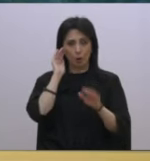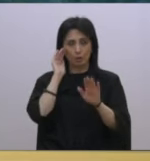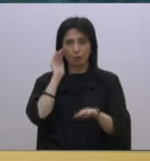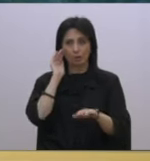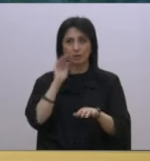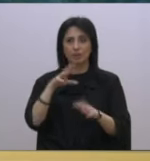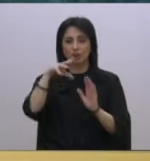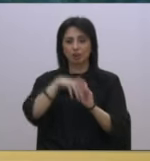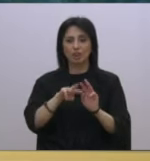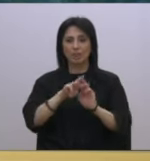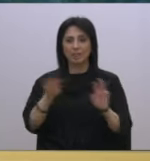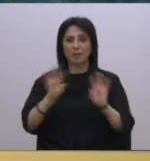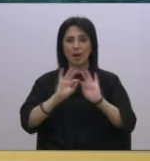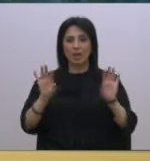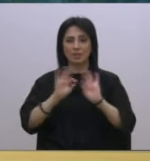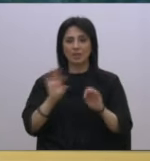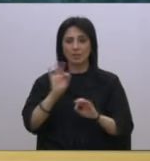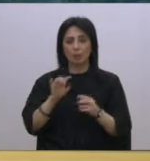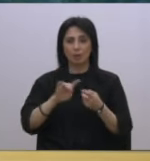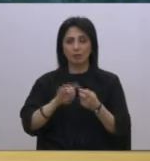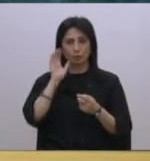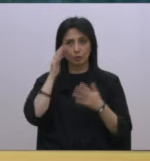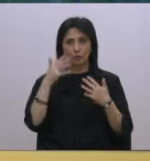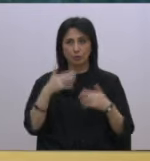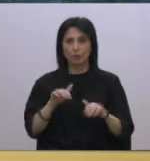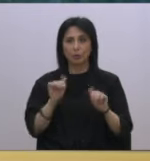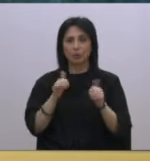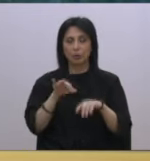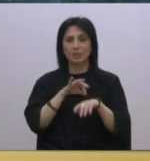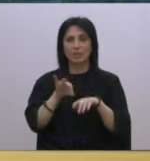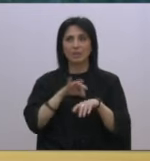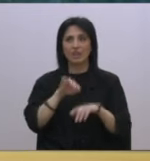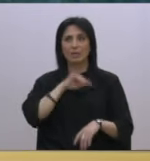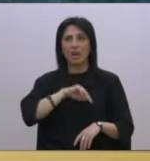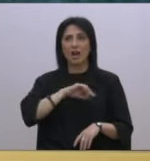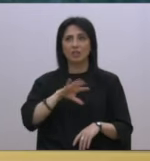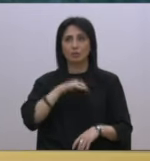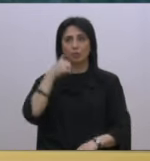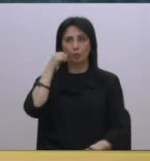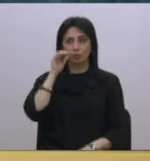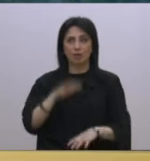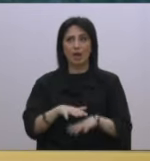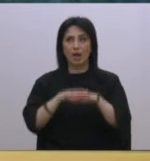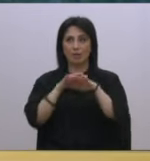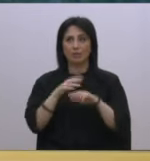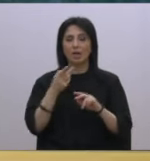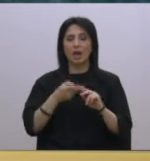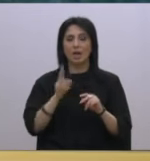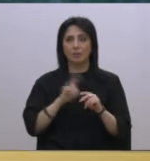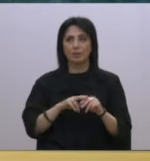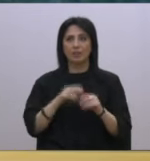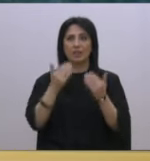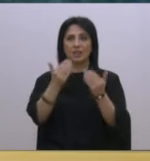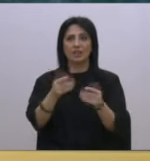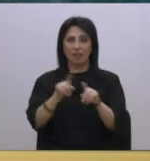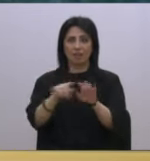мешая с акцией, сканцева дебама, стака в шеребит, турогони зала добрые, хастияти, конда гушин акция. Амитом. А это